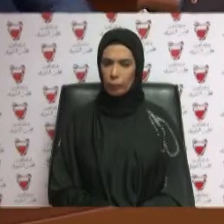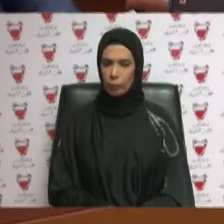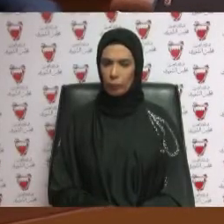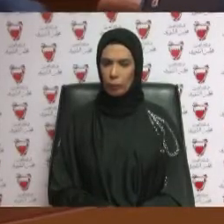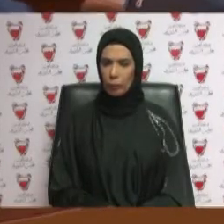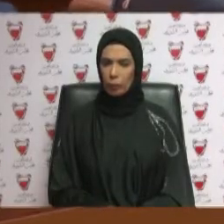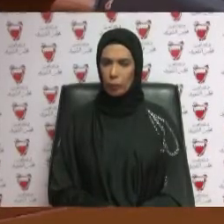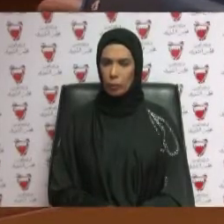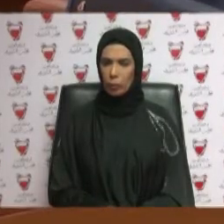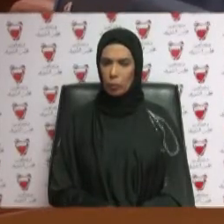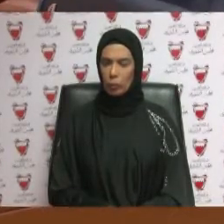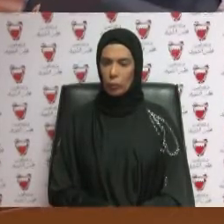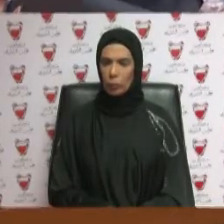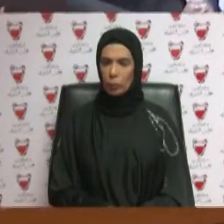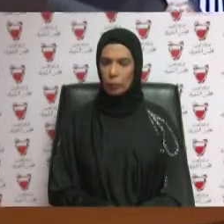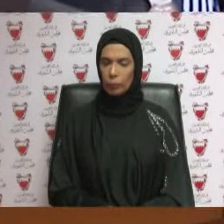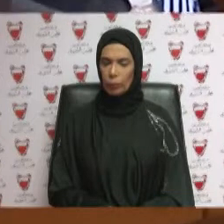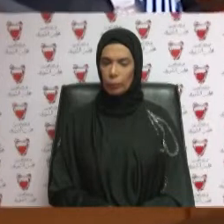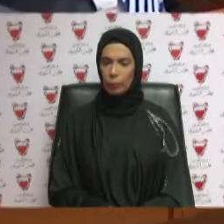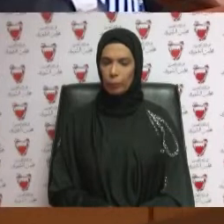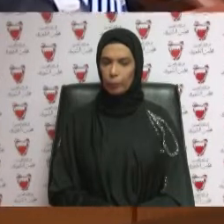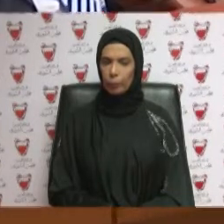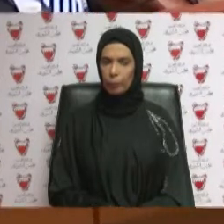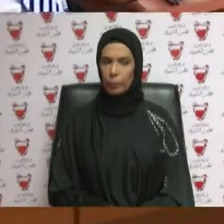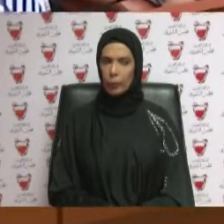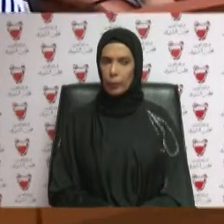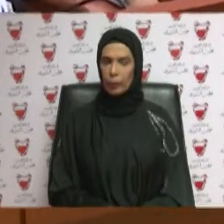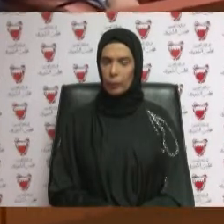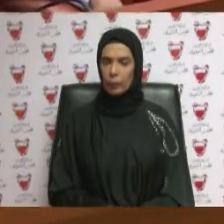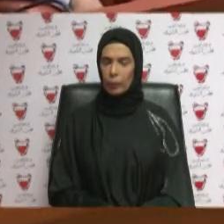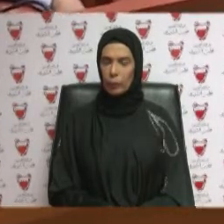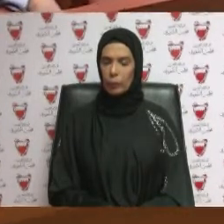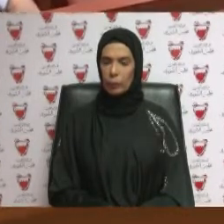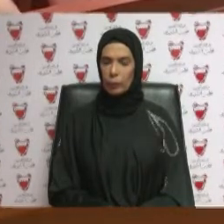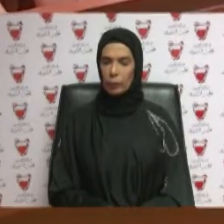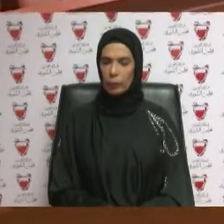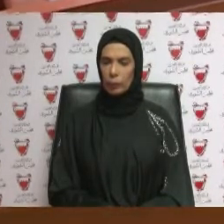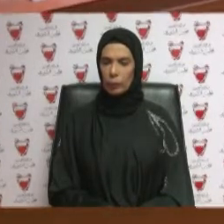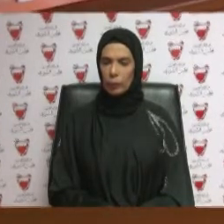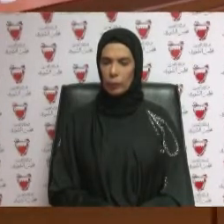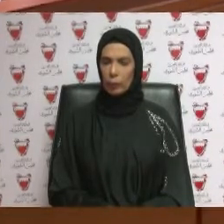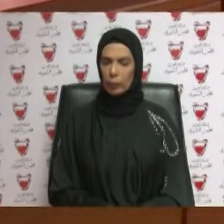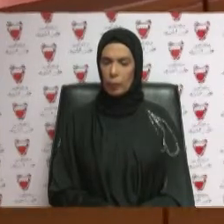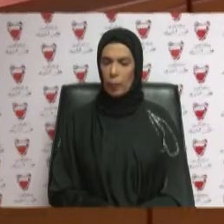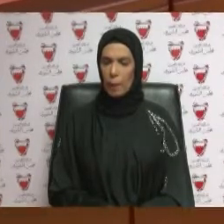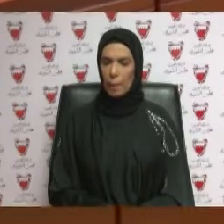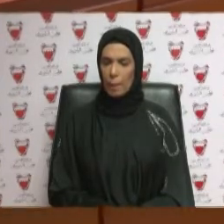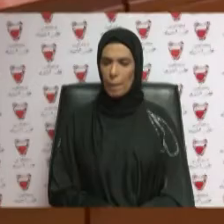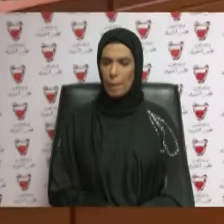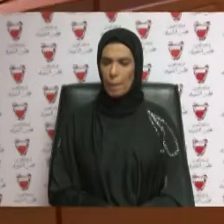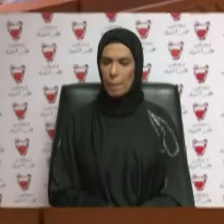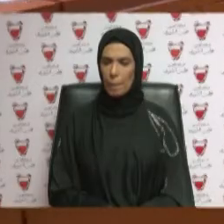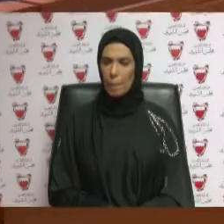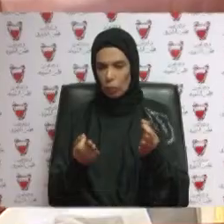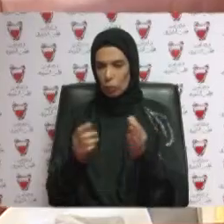ولكن بعد ما يعني حالفني الحظ أن أحضر معاهم لتواجدي في مهمة رسمية، ولكن أشكر الأخ